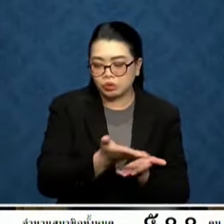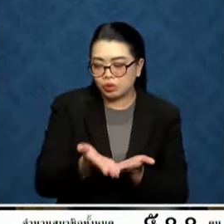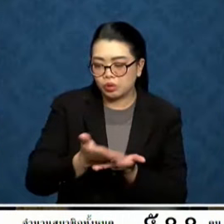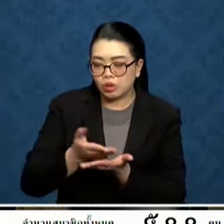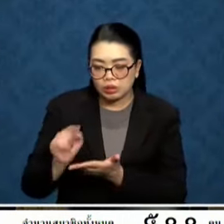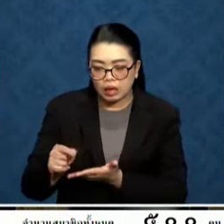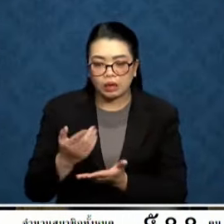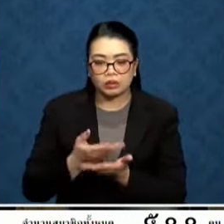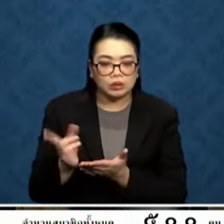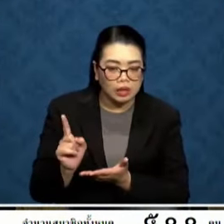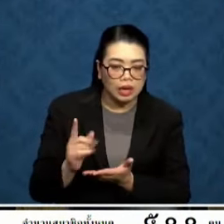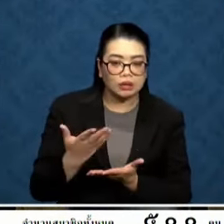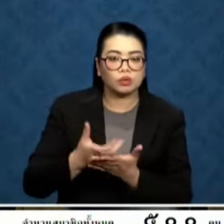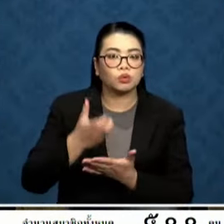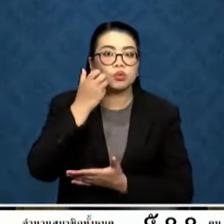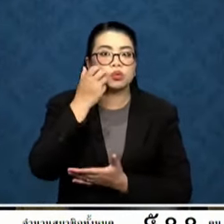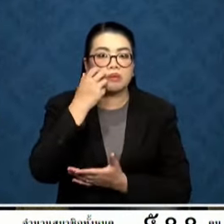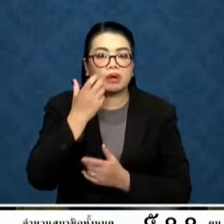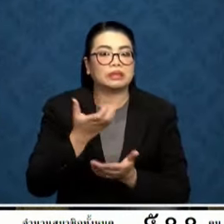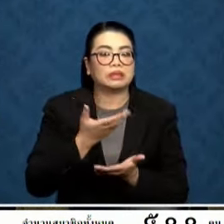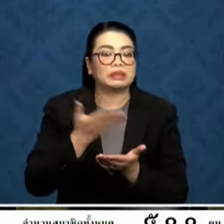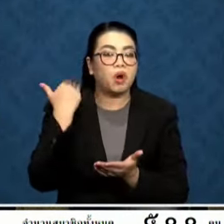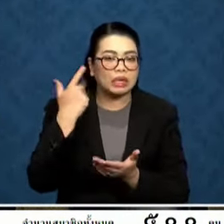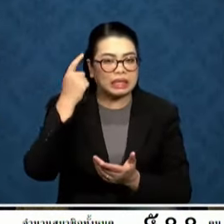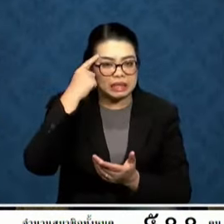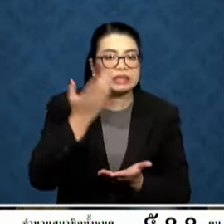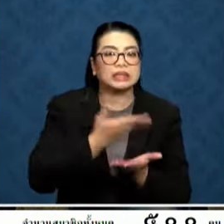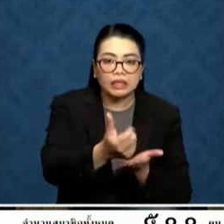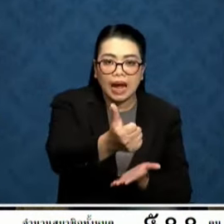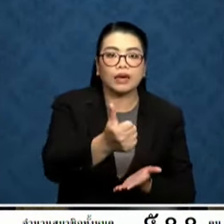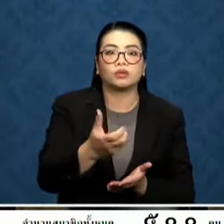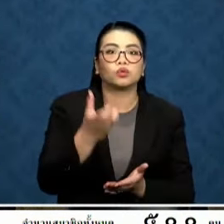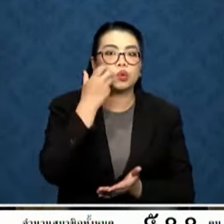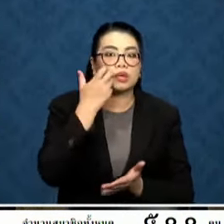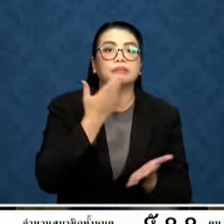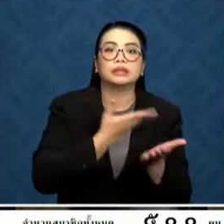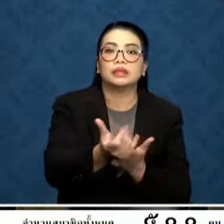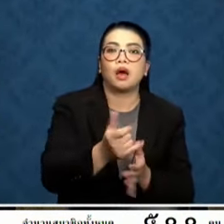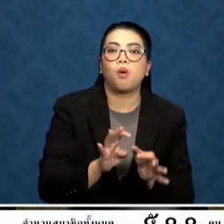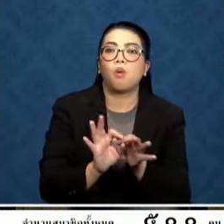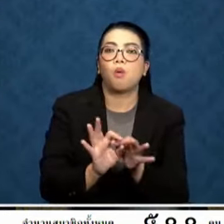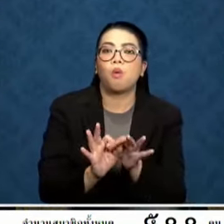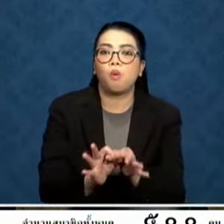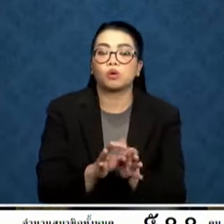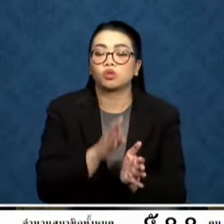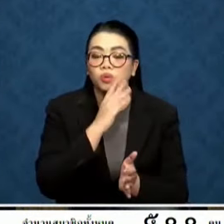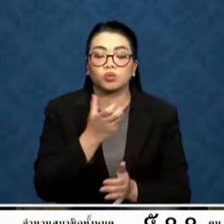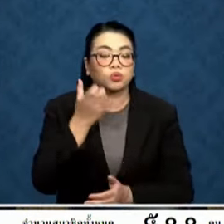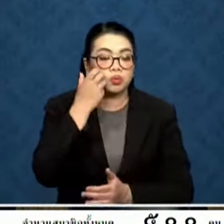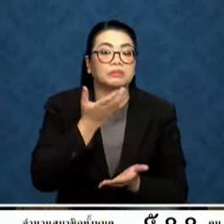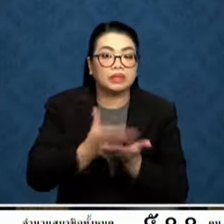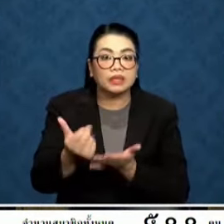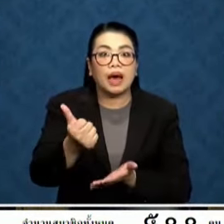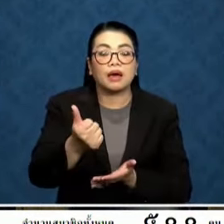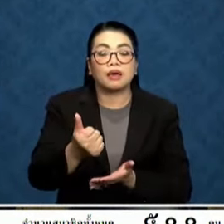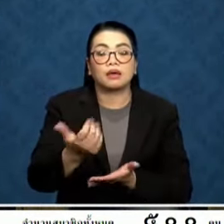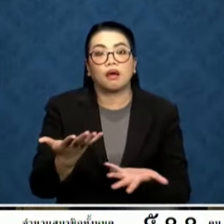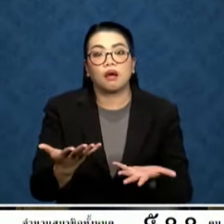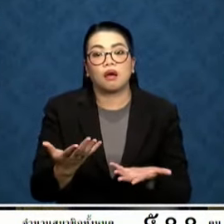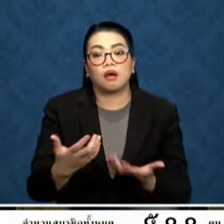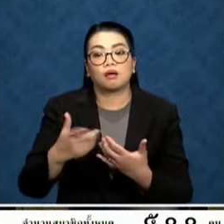walletกับโทรศัพท์มือถือใช่มั้ยครับเพราะกังวลเป็นห่วงว่าถ้าไปซื้อสินค้าที่